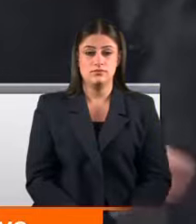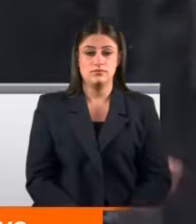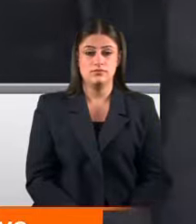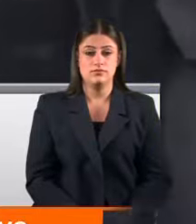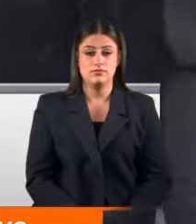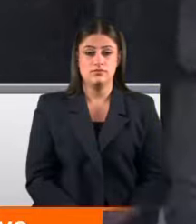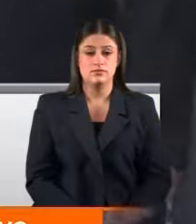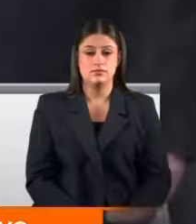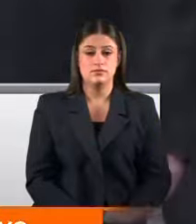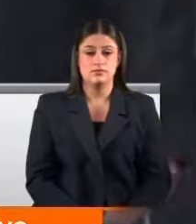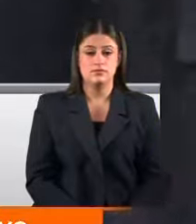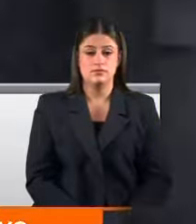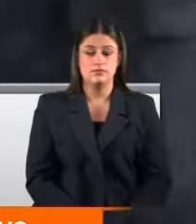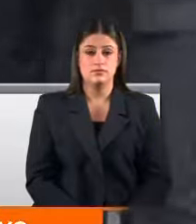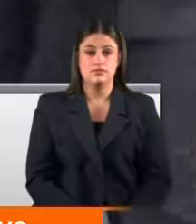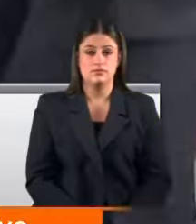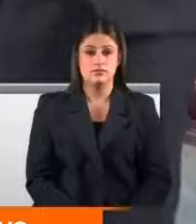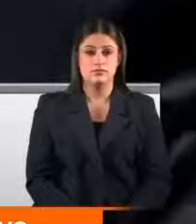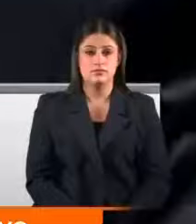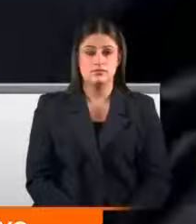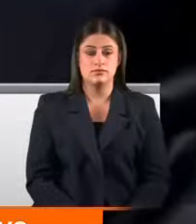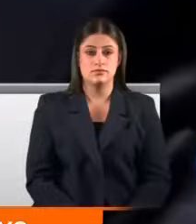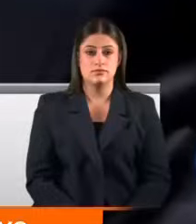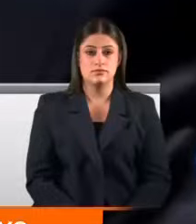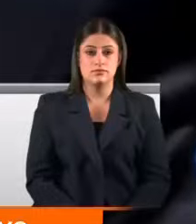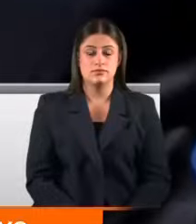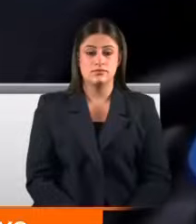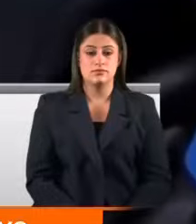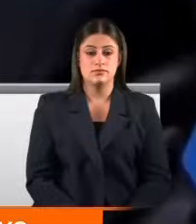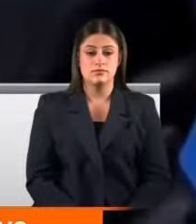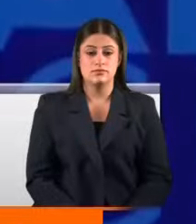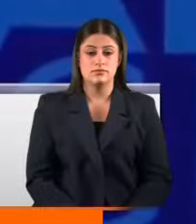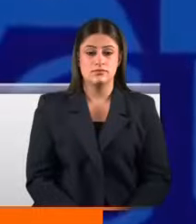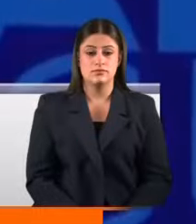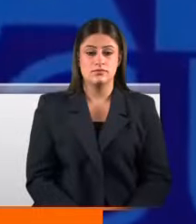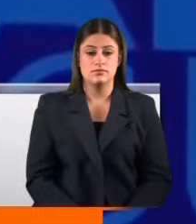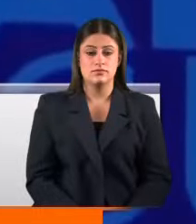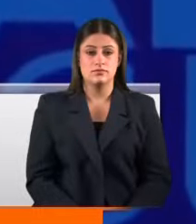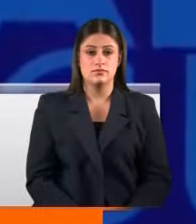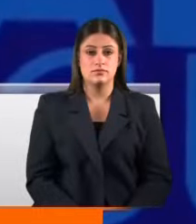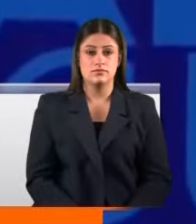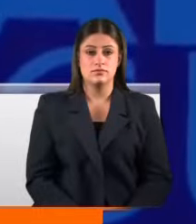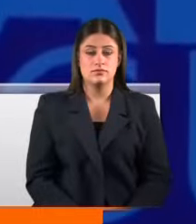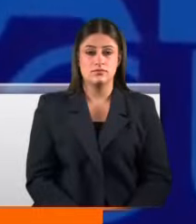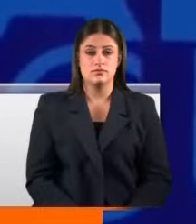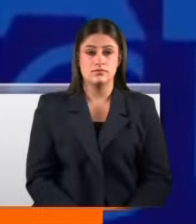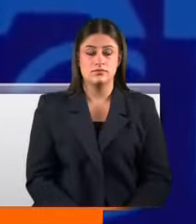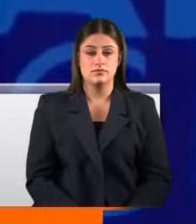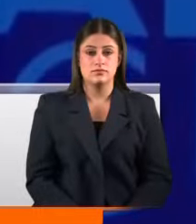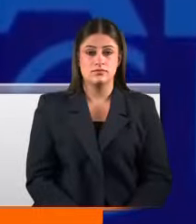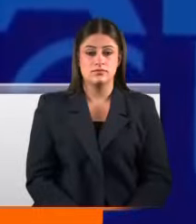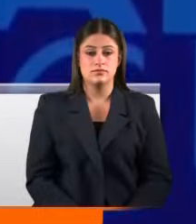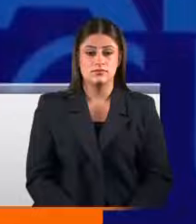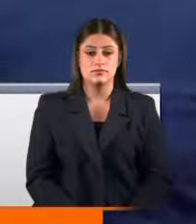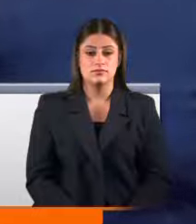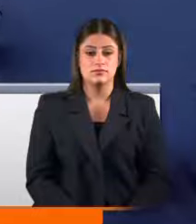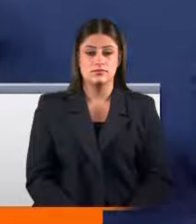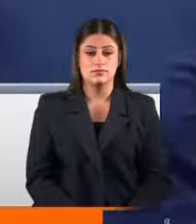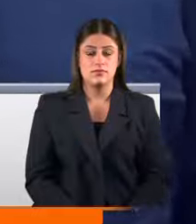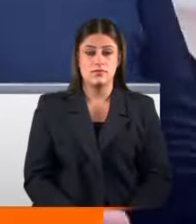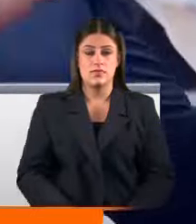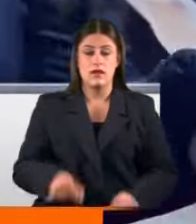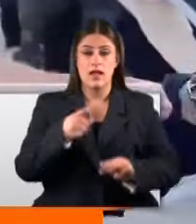Mücadele edeceksiniz. Mücadele edin, stratejisini oluşturacaksınız, kararlı olacaksınız, bu çerçevede gideceksiniz.